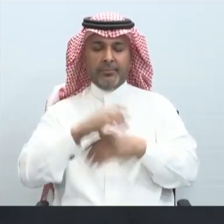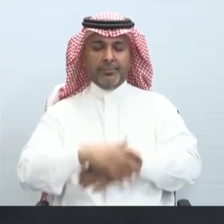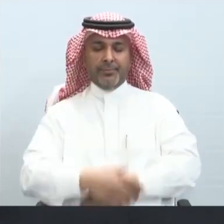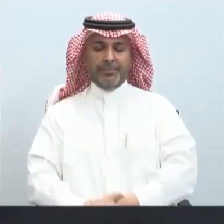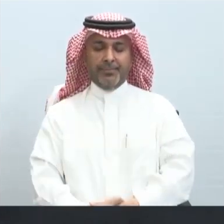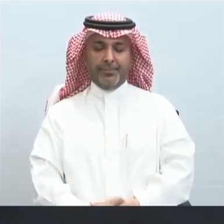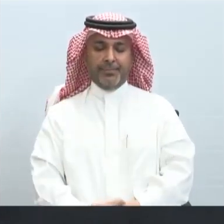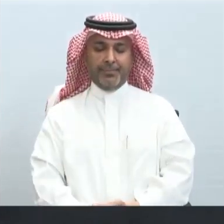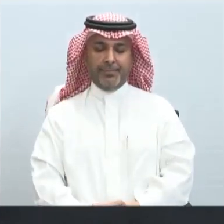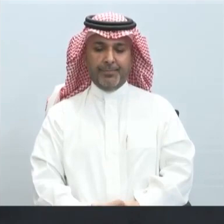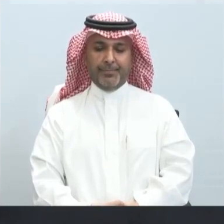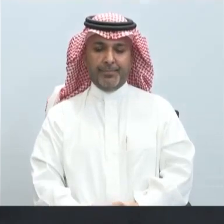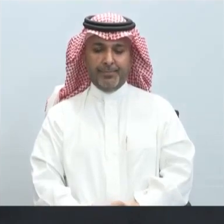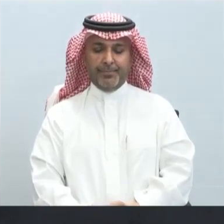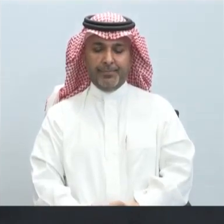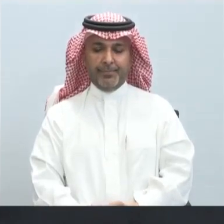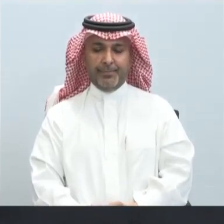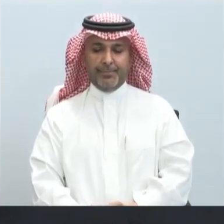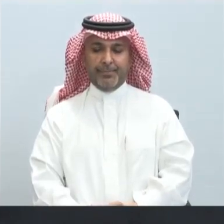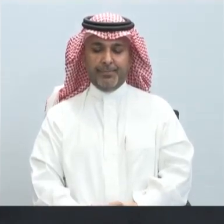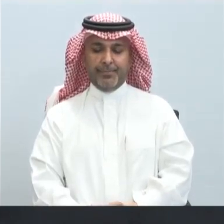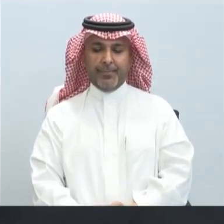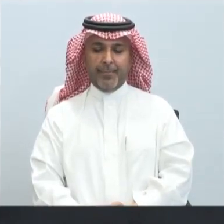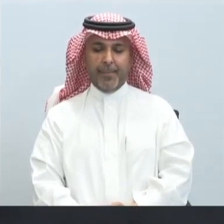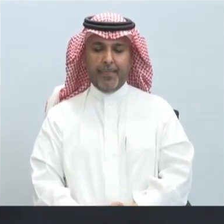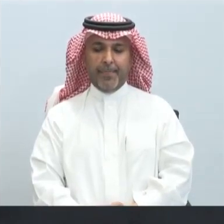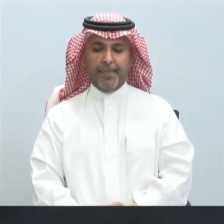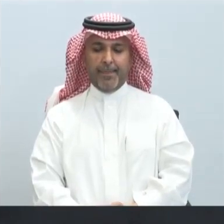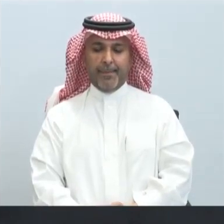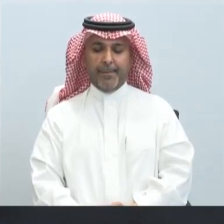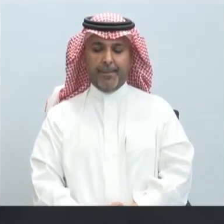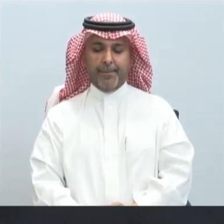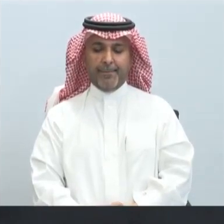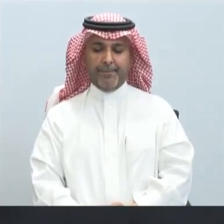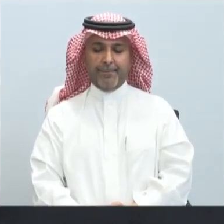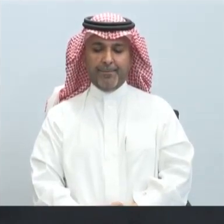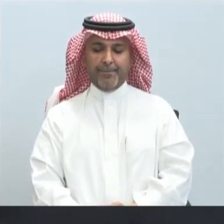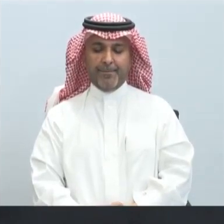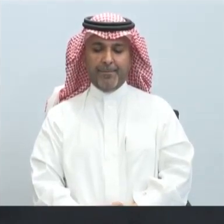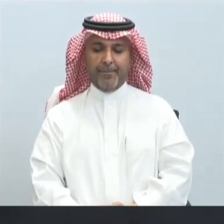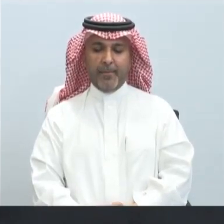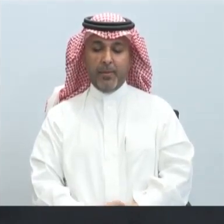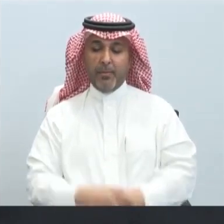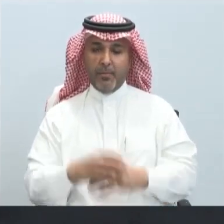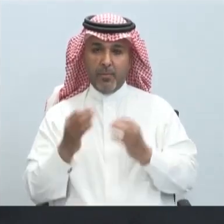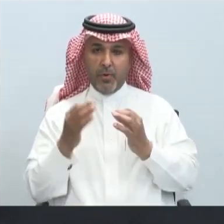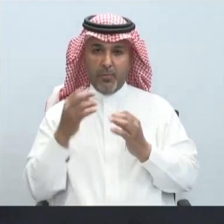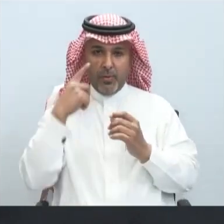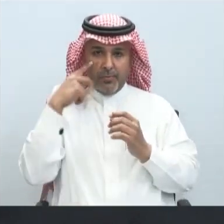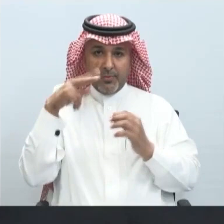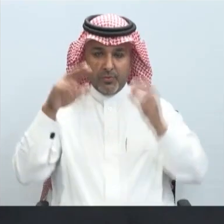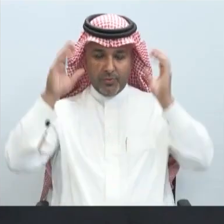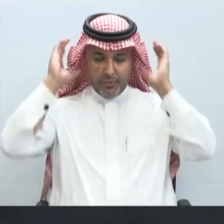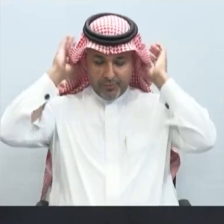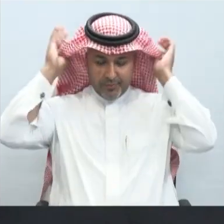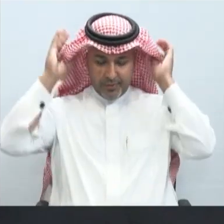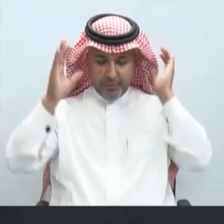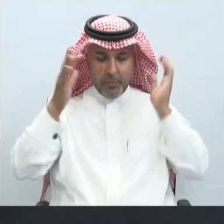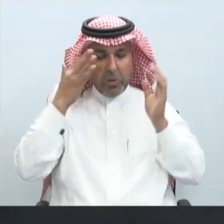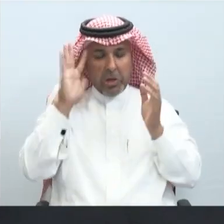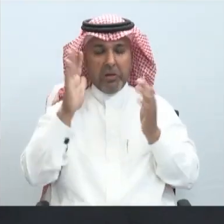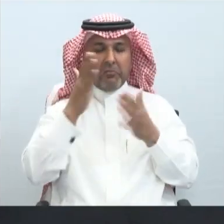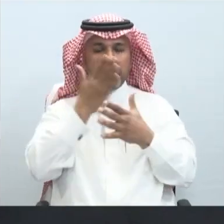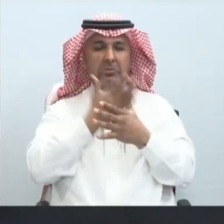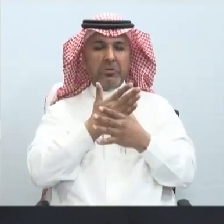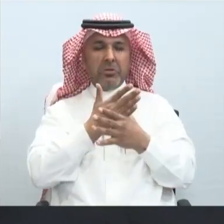فازداد الميلان وبالتالي يعني تختلف من منطقه الى منطقه اخرى وحتى عند 45 درجه شفنا انها عباره